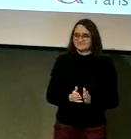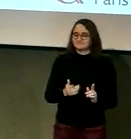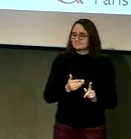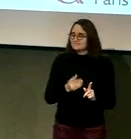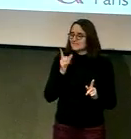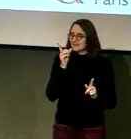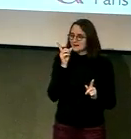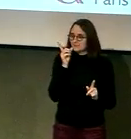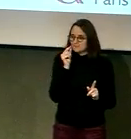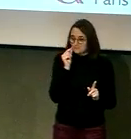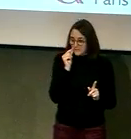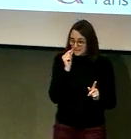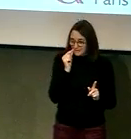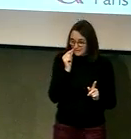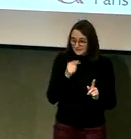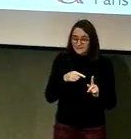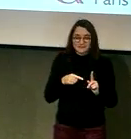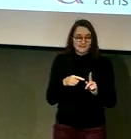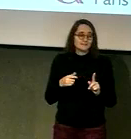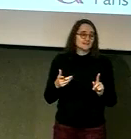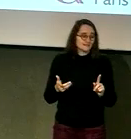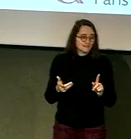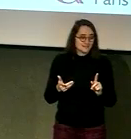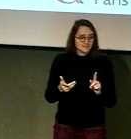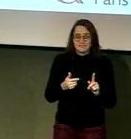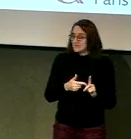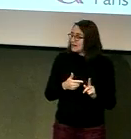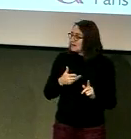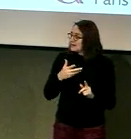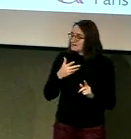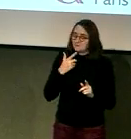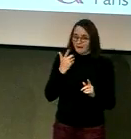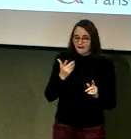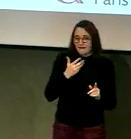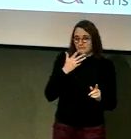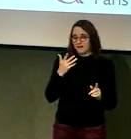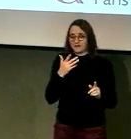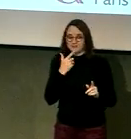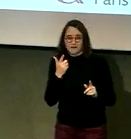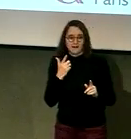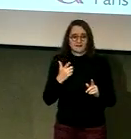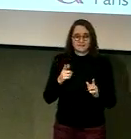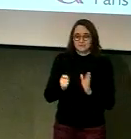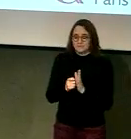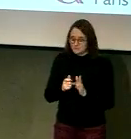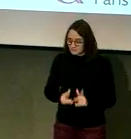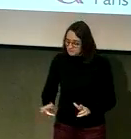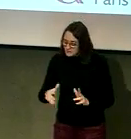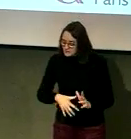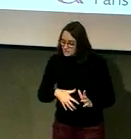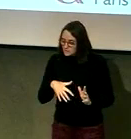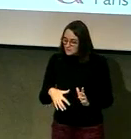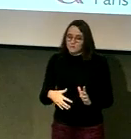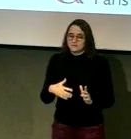père de l'enfant. Alors, on parle beaucoup, quand on parle des grossesses, on parle maintenant